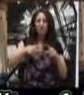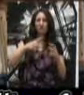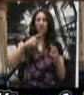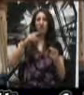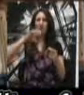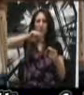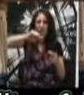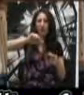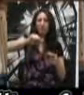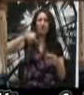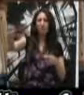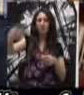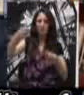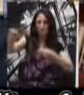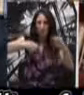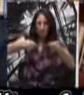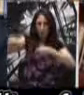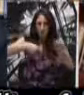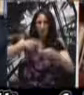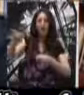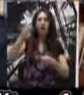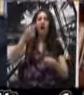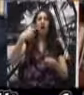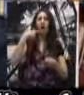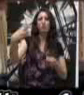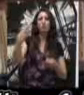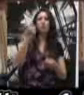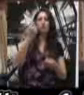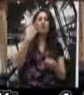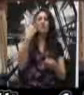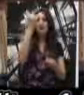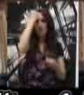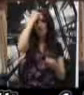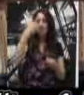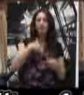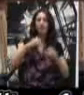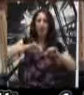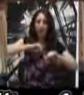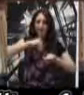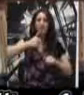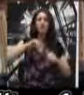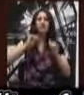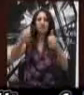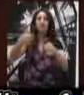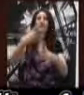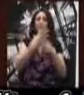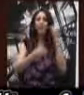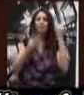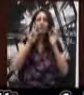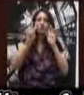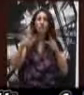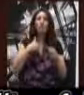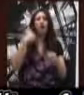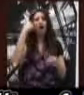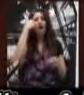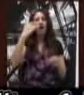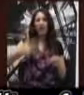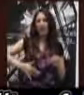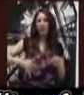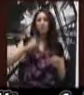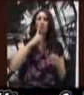طالب 5000 جنيه. نفسك في ايه بقى؟ عايز ايه؟ نفسي ان انا اخرج لابني واخرج عشان انا عندي الكبد